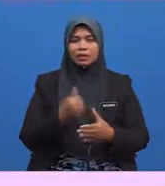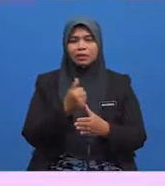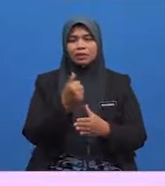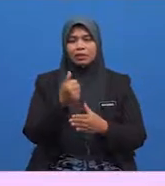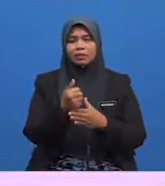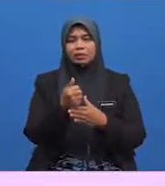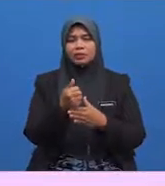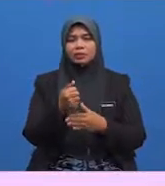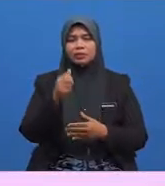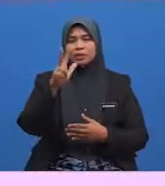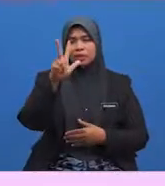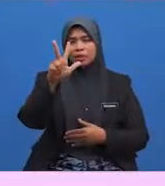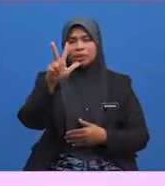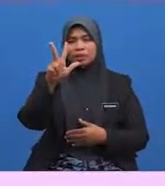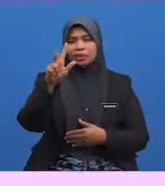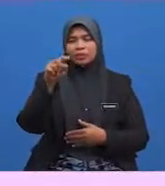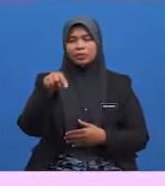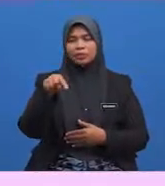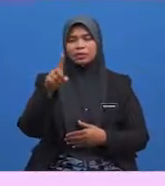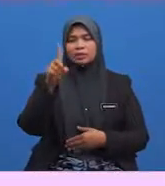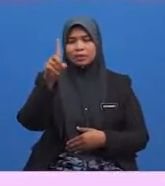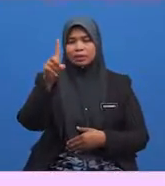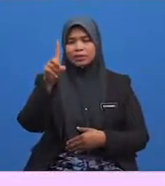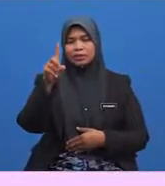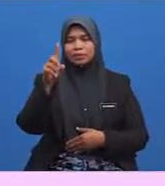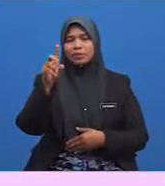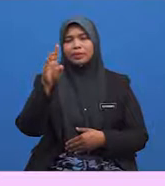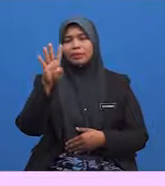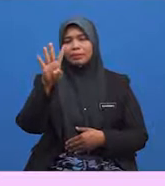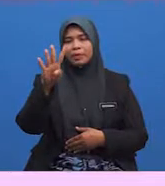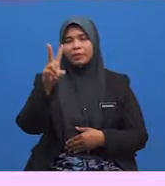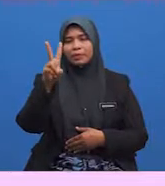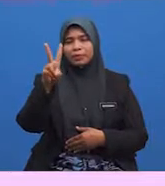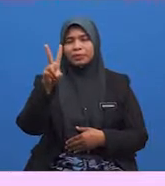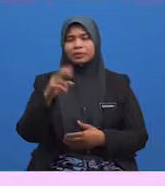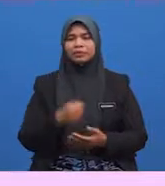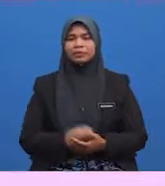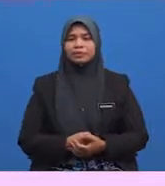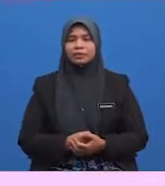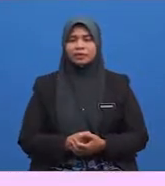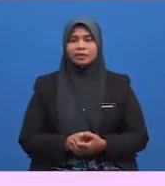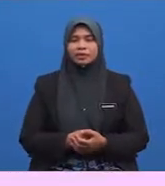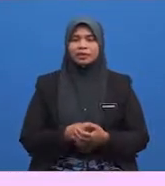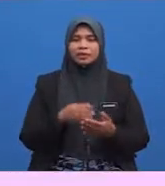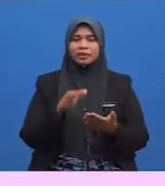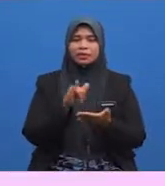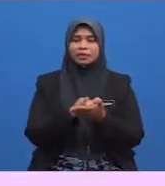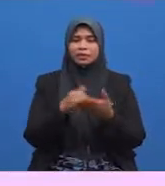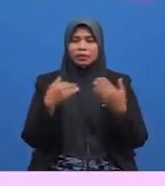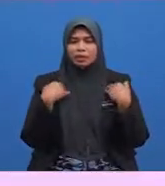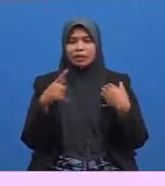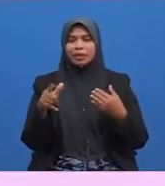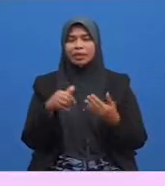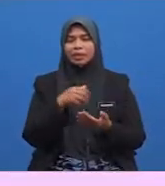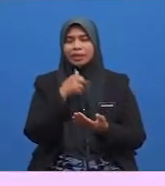3.142 inilah yang dinamakan sebagai nilai pi. Murid-murid,